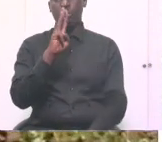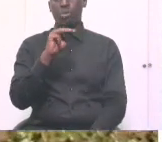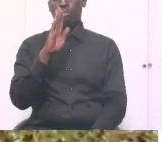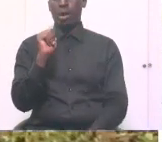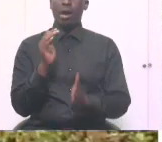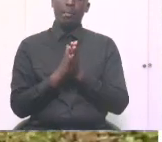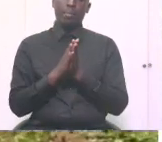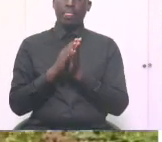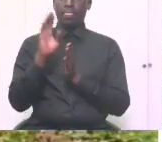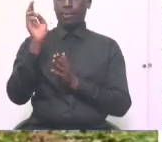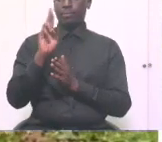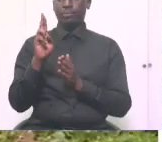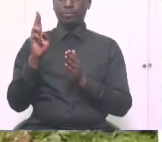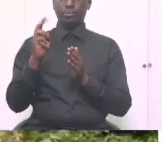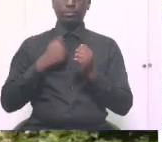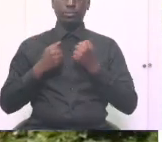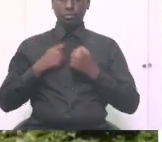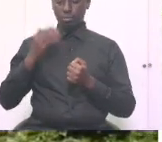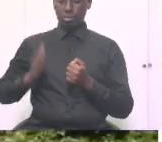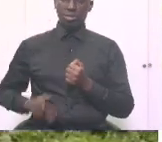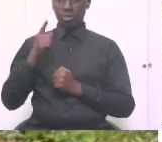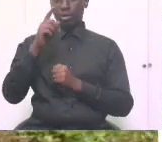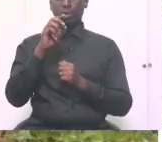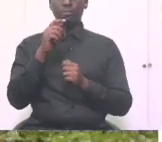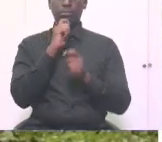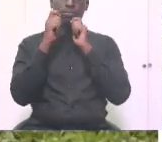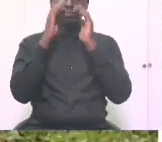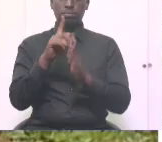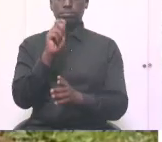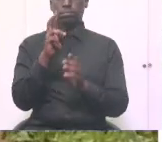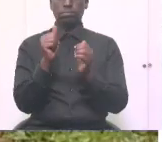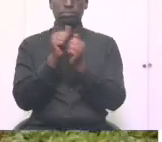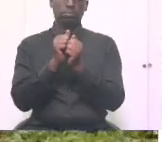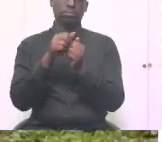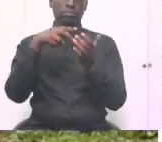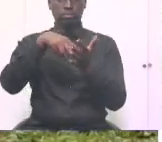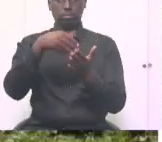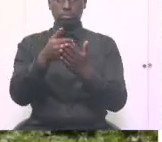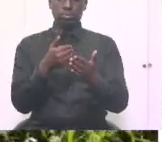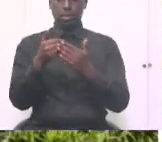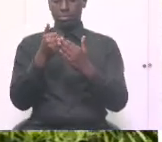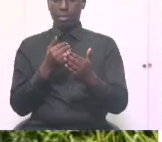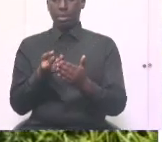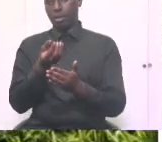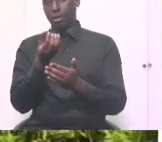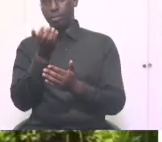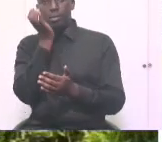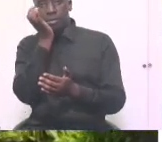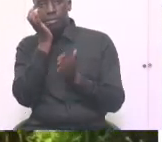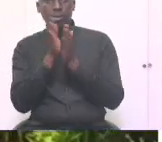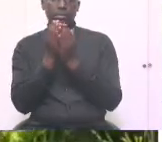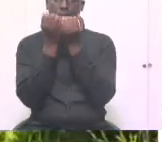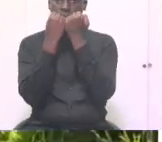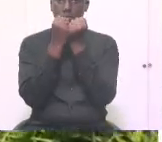Rwanda ishami rya Huye. Ni umunyamakuru wa Radio na TV Ten ahagaze. Mbere gato inkende zigabije umurima w'ibishyimbo n'ibigori,